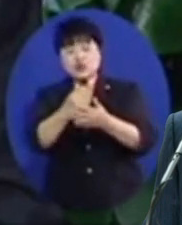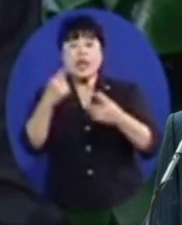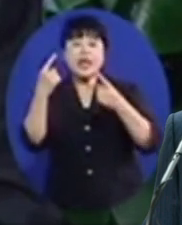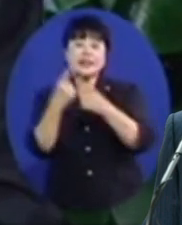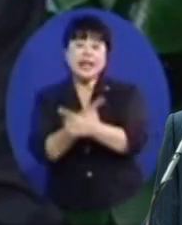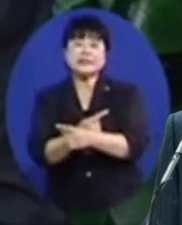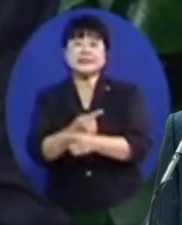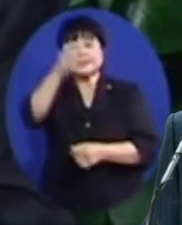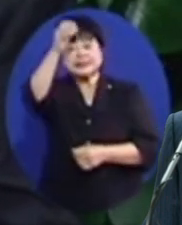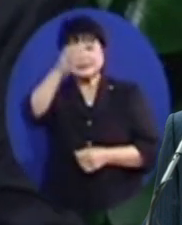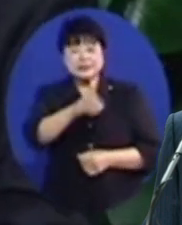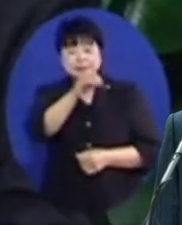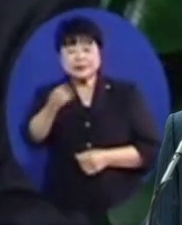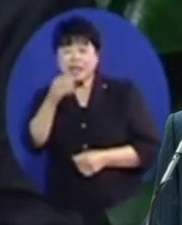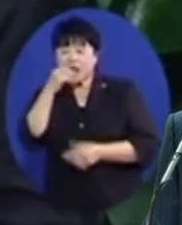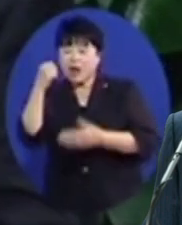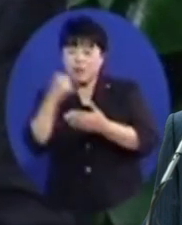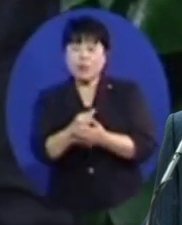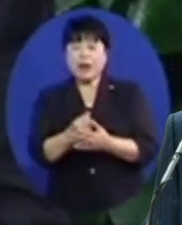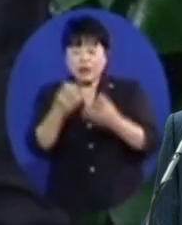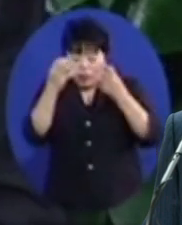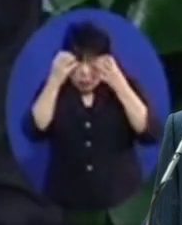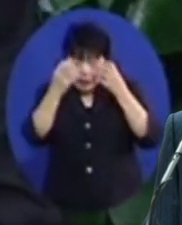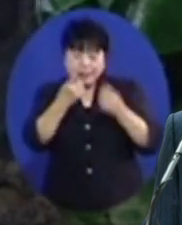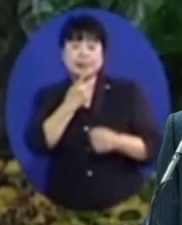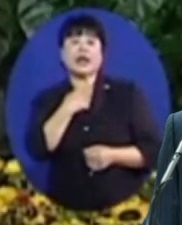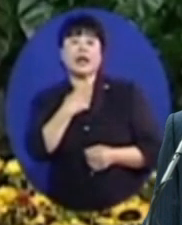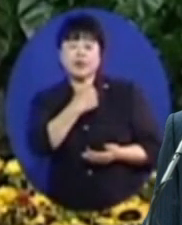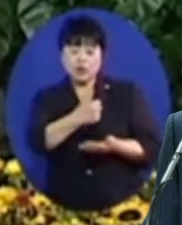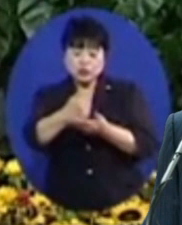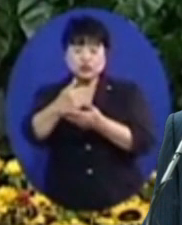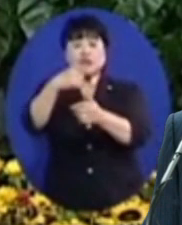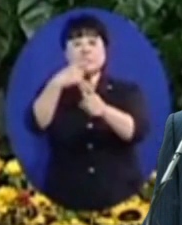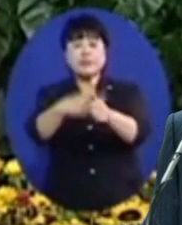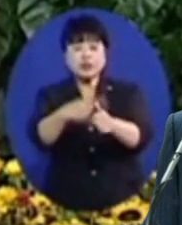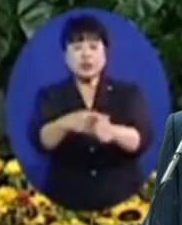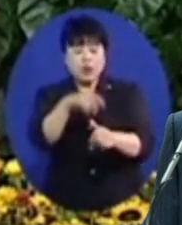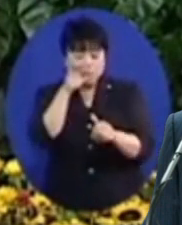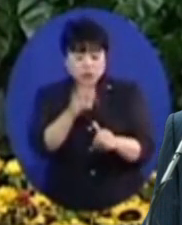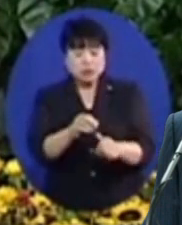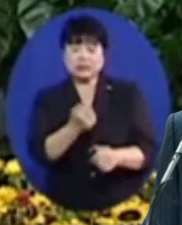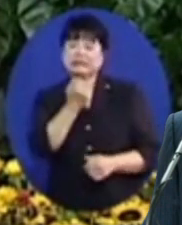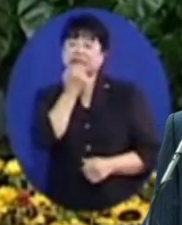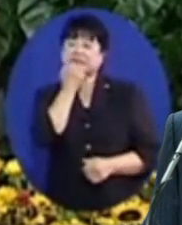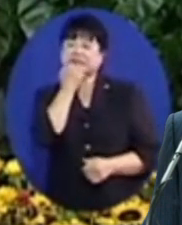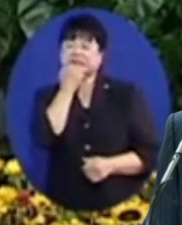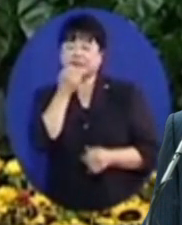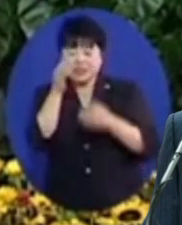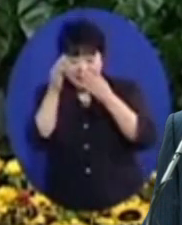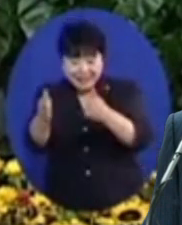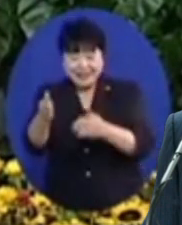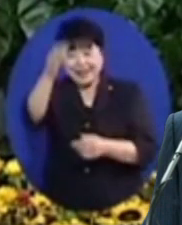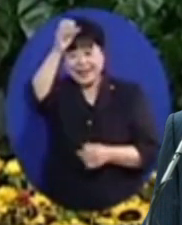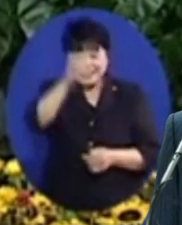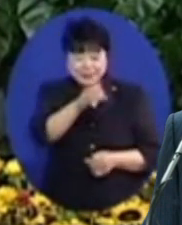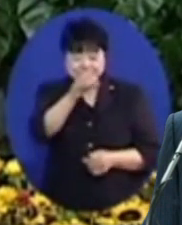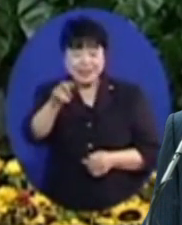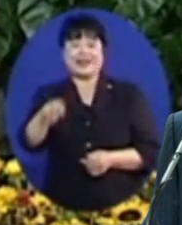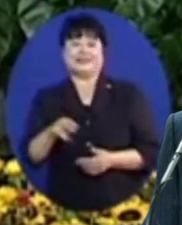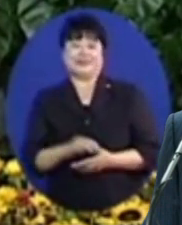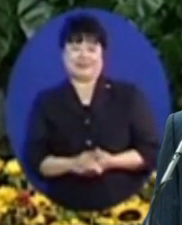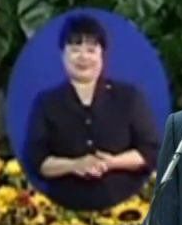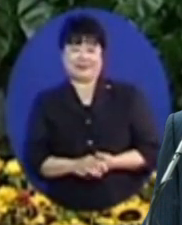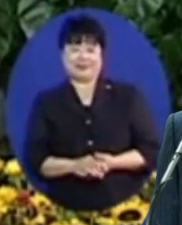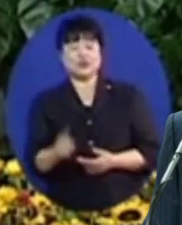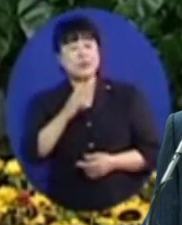대신하여 십자가에 못 박혀 고난당하시면서 주님을 멸시하고 저주하며 비웃는 무리들을 향해서 십자가에서 뭐라고